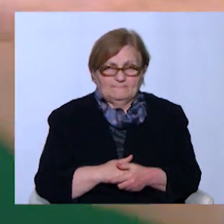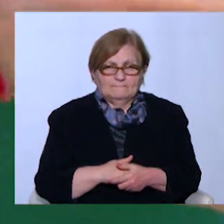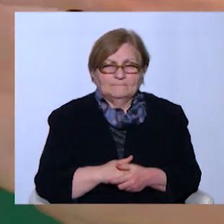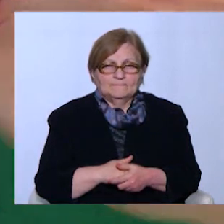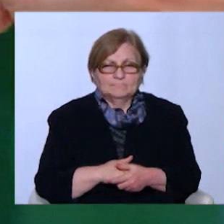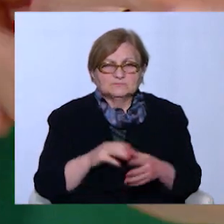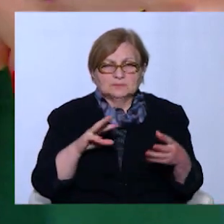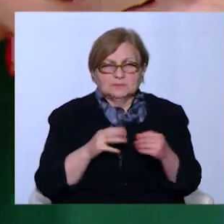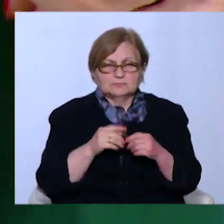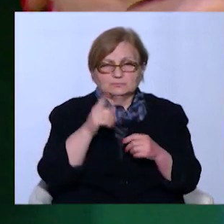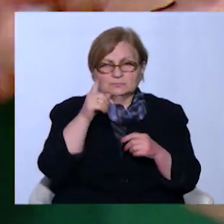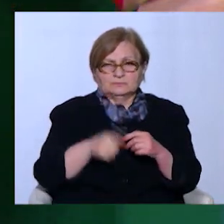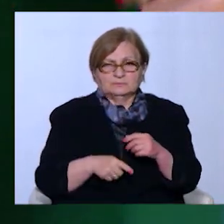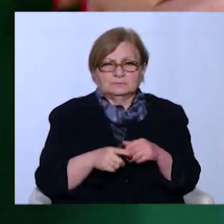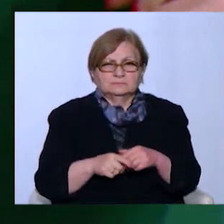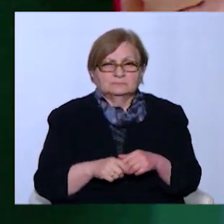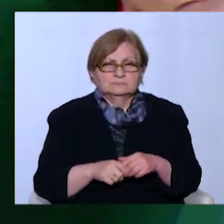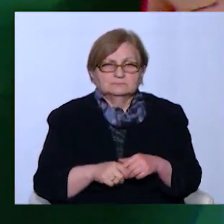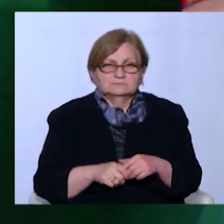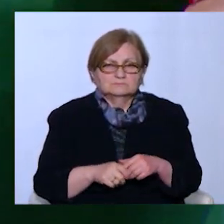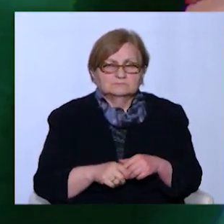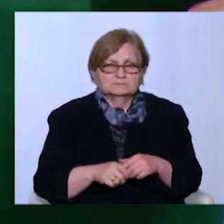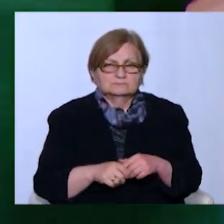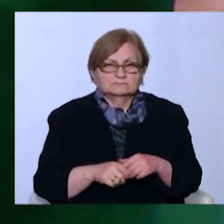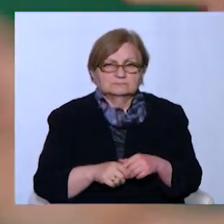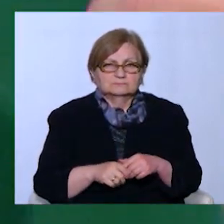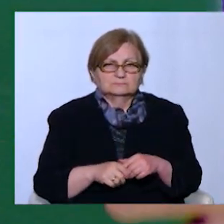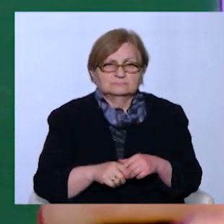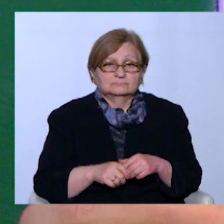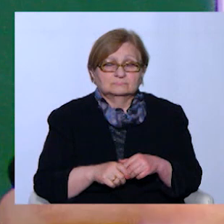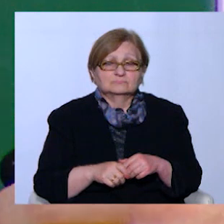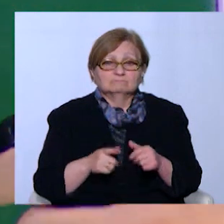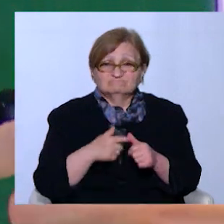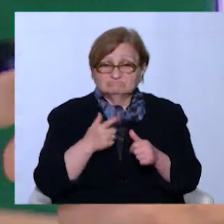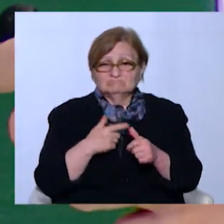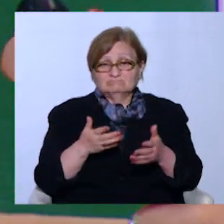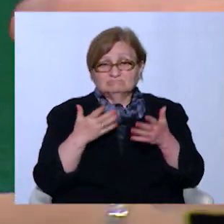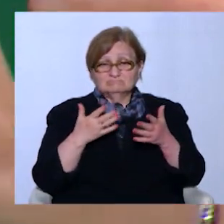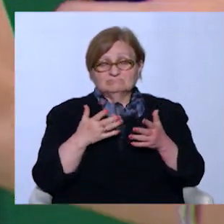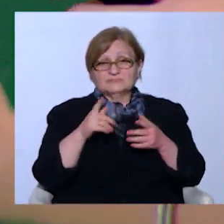საერთოა, საერთო გვერდია. ესე იგი სამკუთხედი